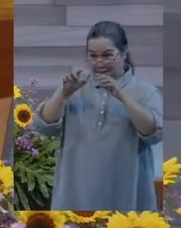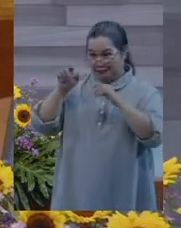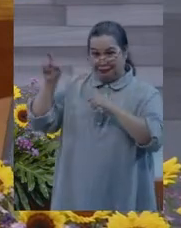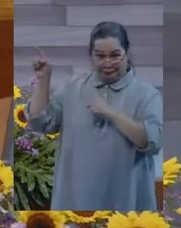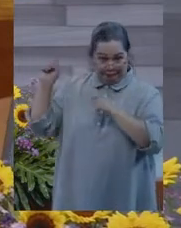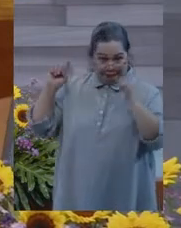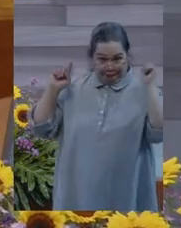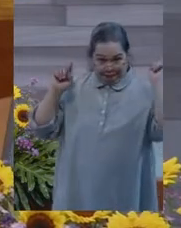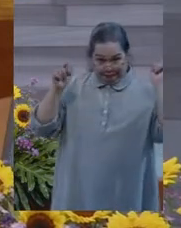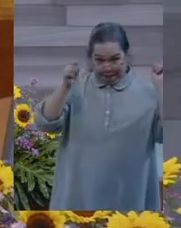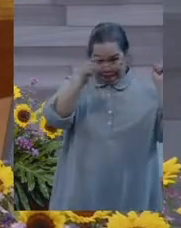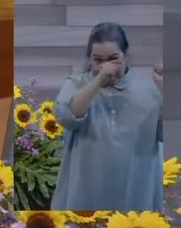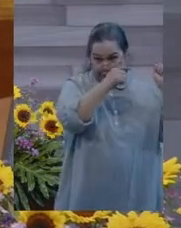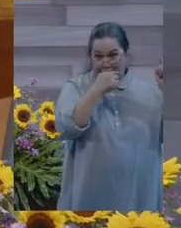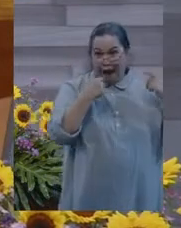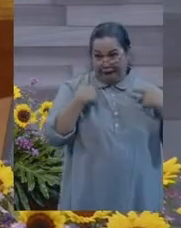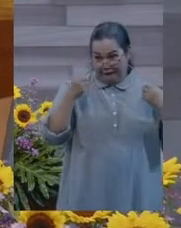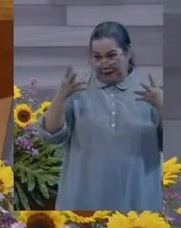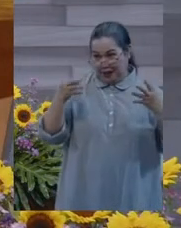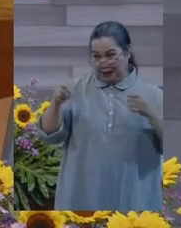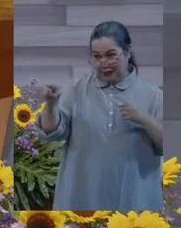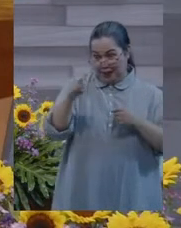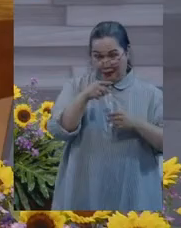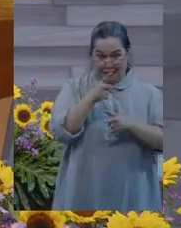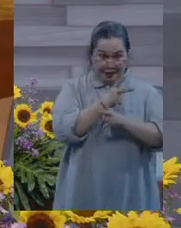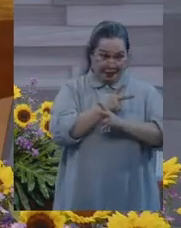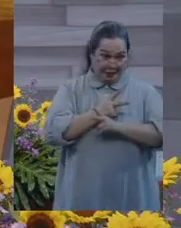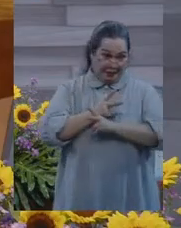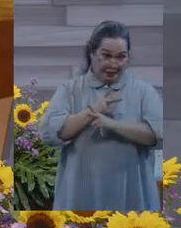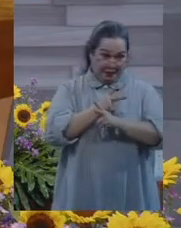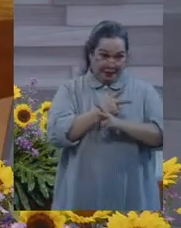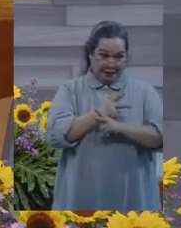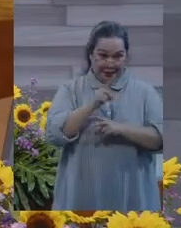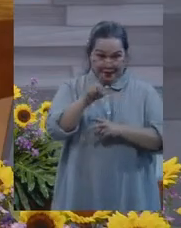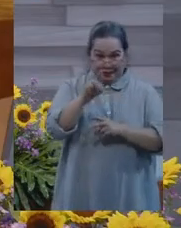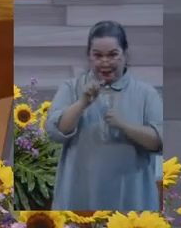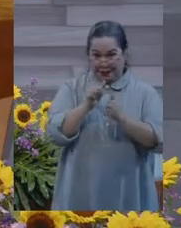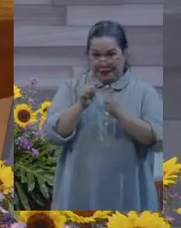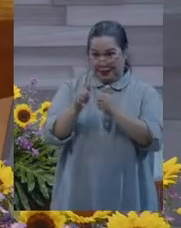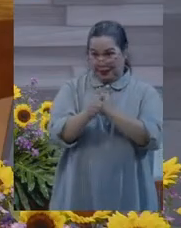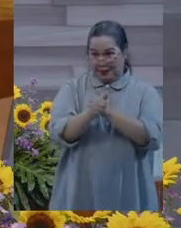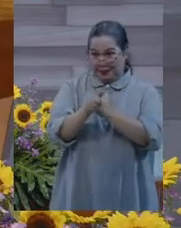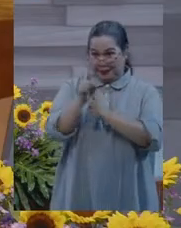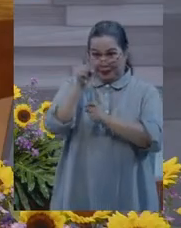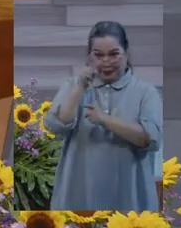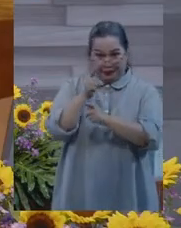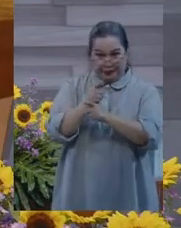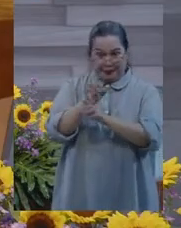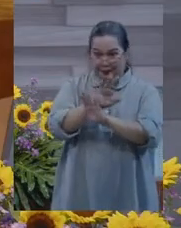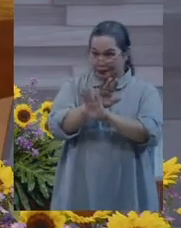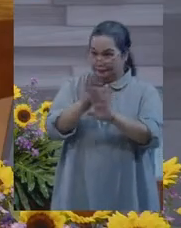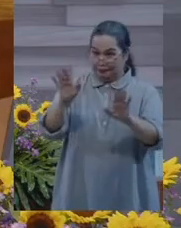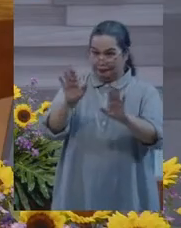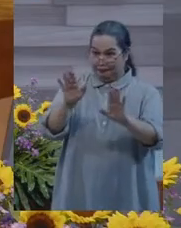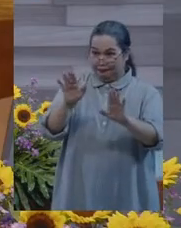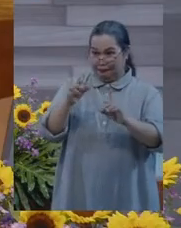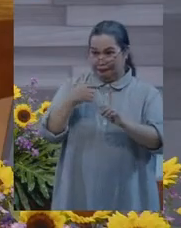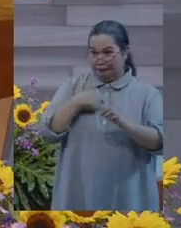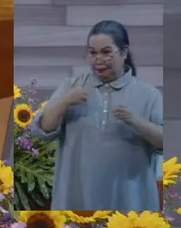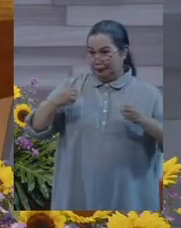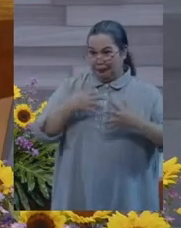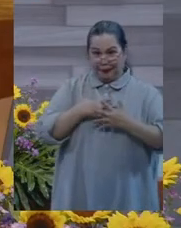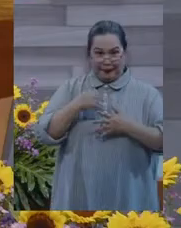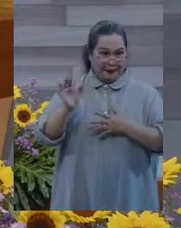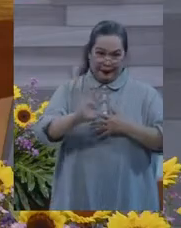Naglipa na po. Mag-iingat po tayo. Kailangan natin silang iwasan, ngunit hindi natin dapat